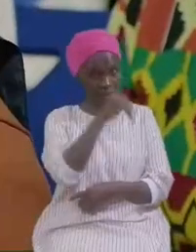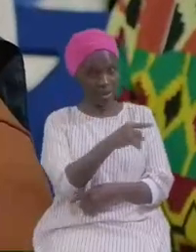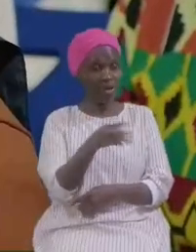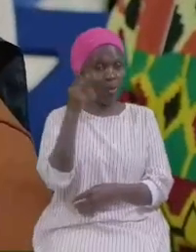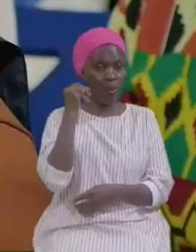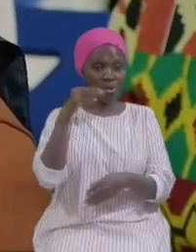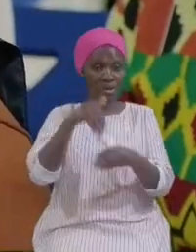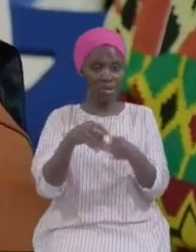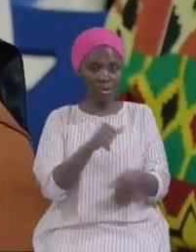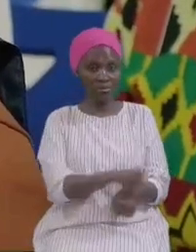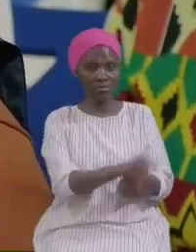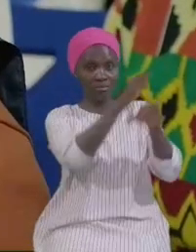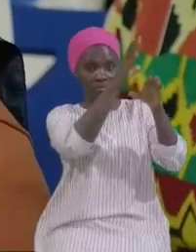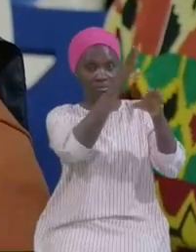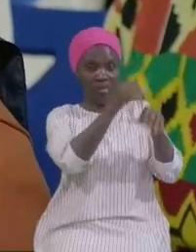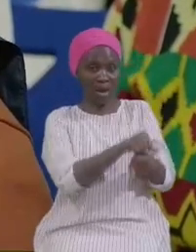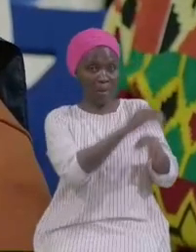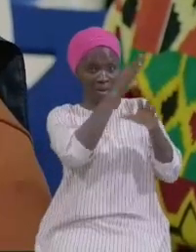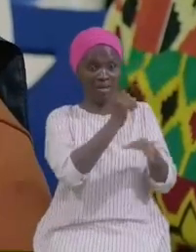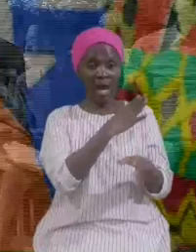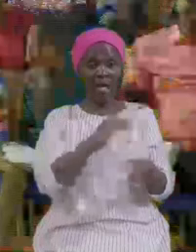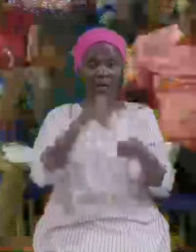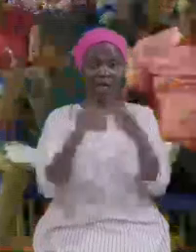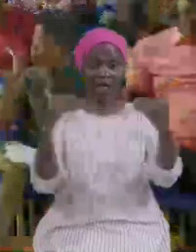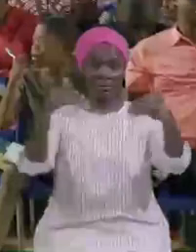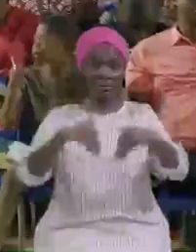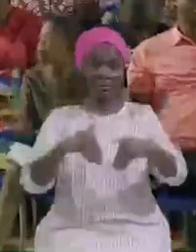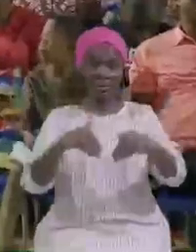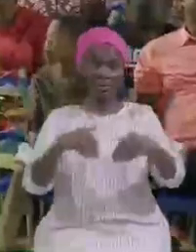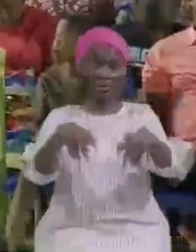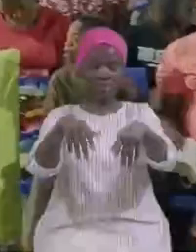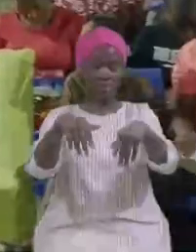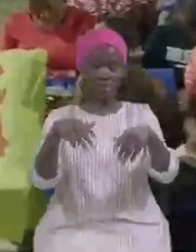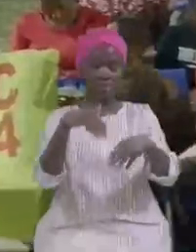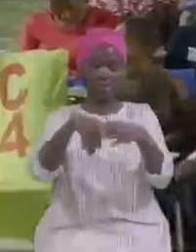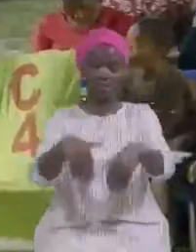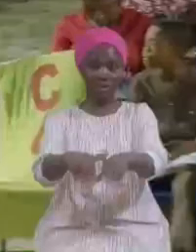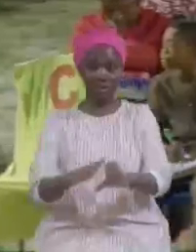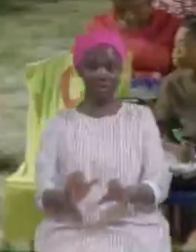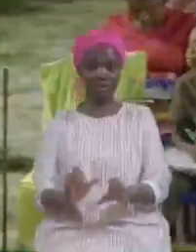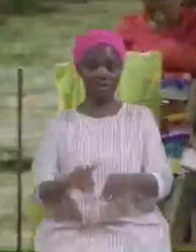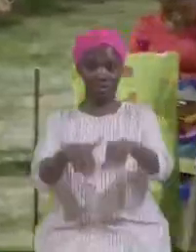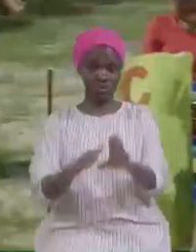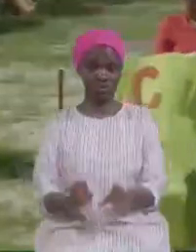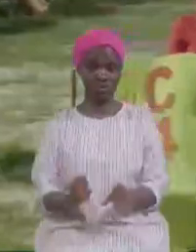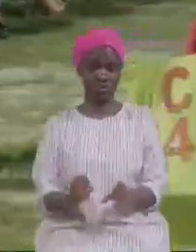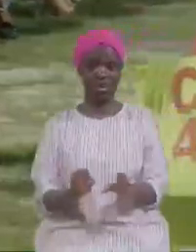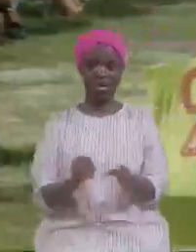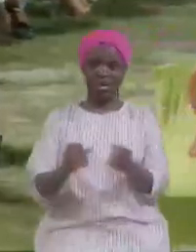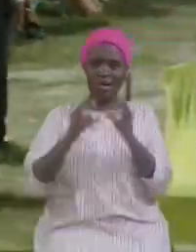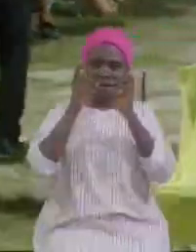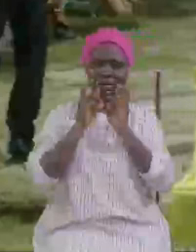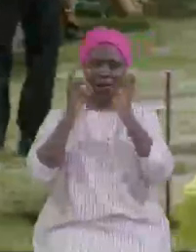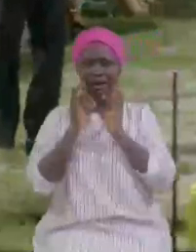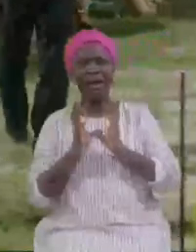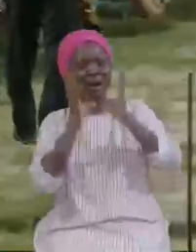Ils étaient dans les sépulcres, sur les montagnes, criant et se meurtrissant avec des pierres.